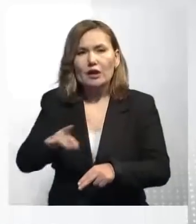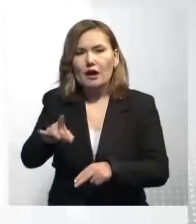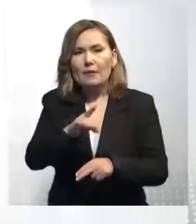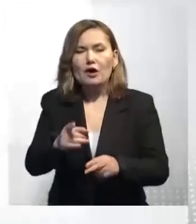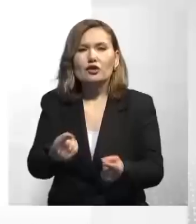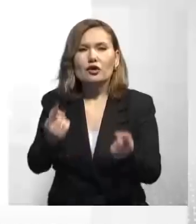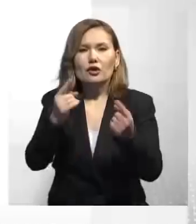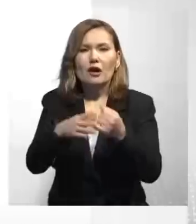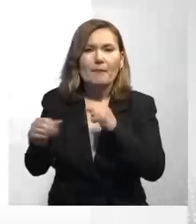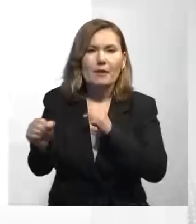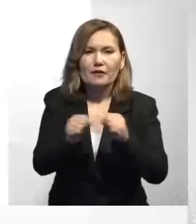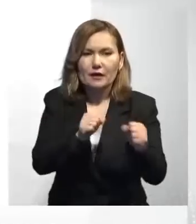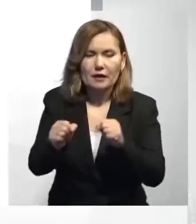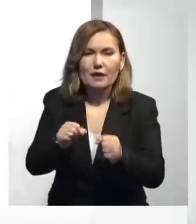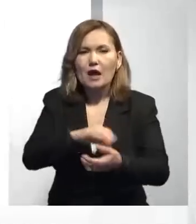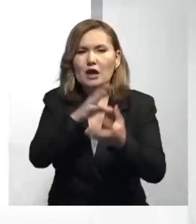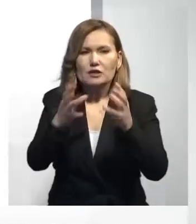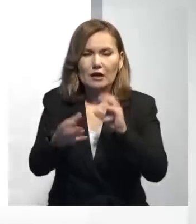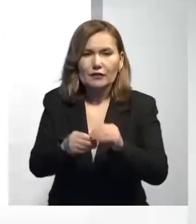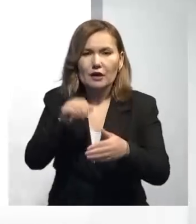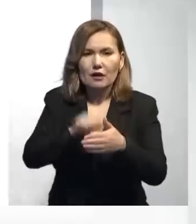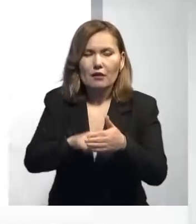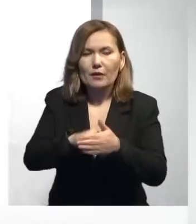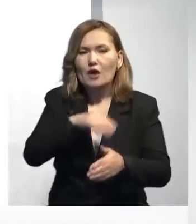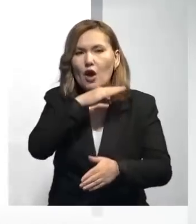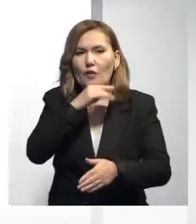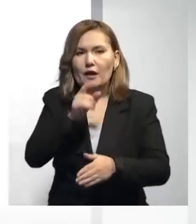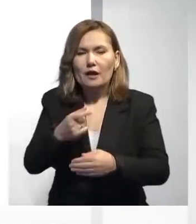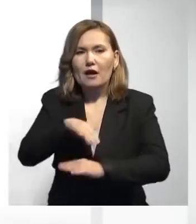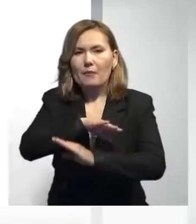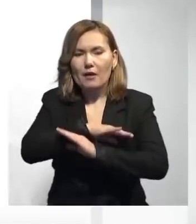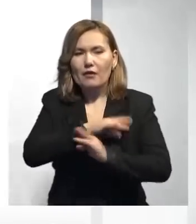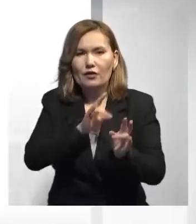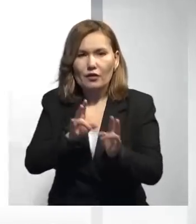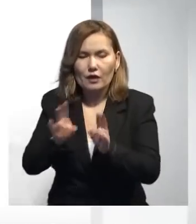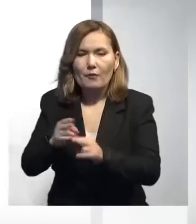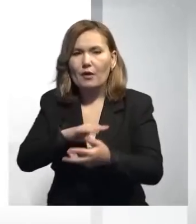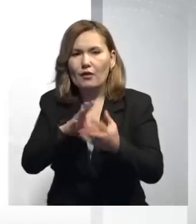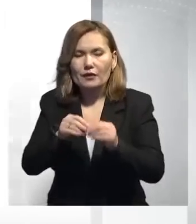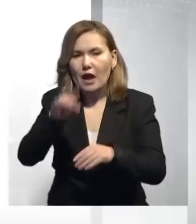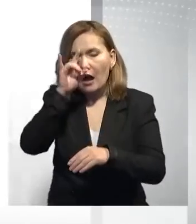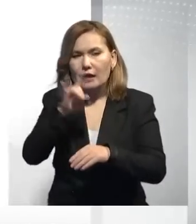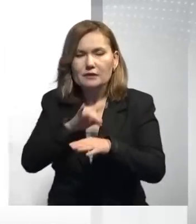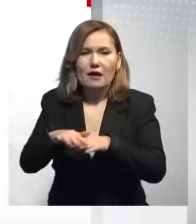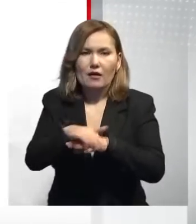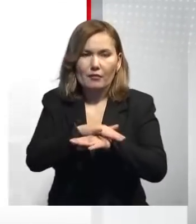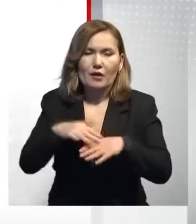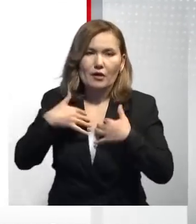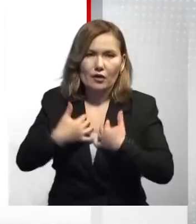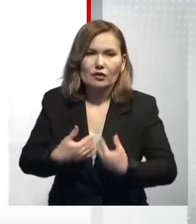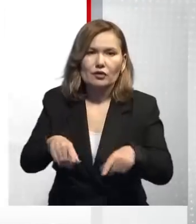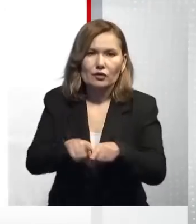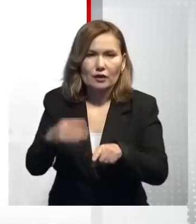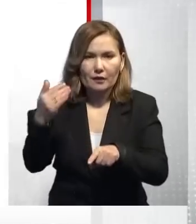болған аса күшті жер сілкінісі салдарынан көп деген адамның қаза тапқаны туралы суыт хабарды зор күйзеліспен